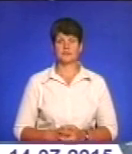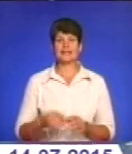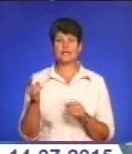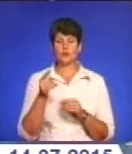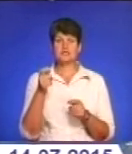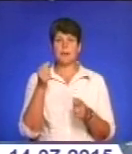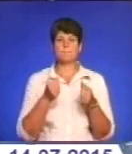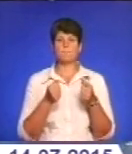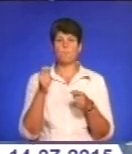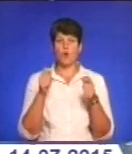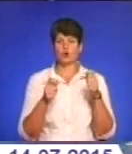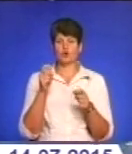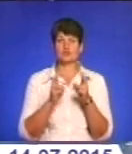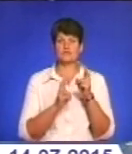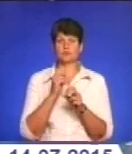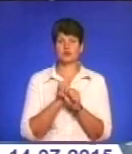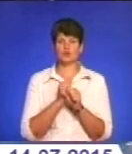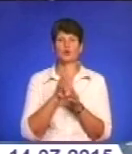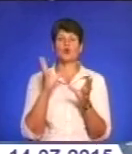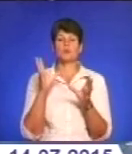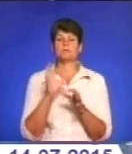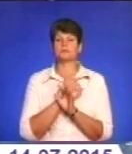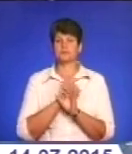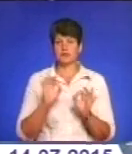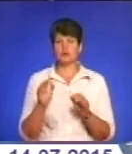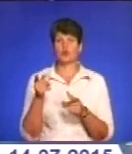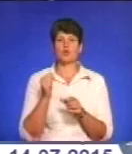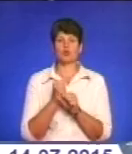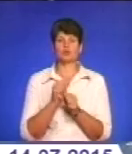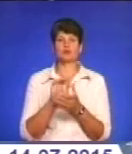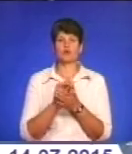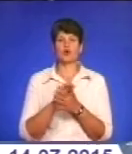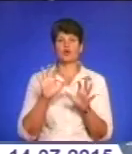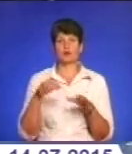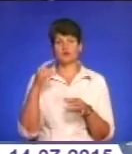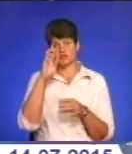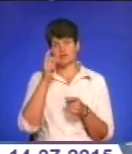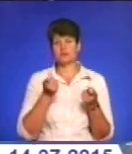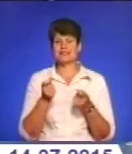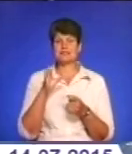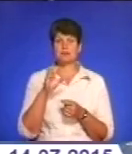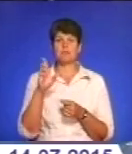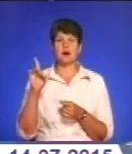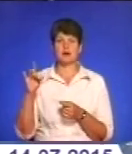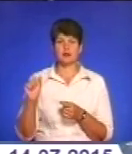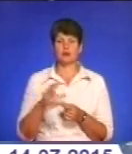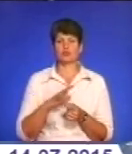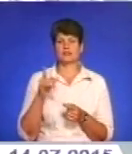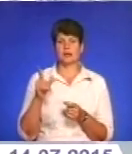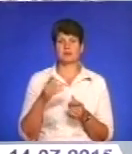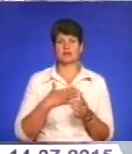Тернопільський молокозавод працює успішно. З його роботою ознайомився голова обласної державної адміністрації Степан Барна. Побувала там і наша знімальна